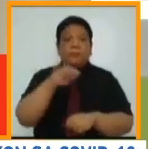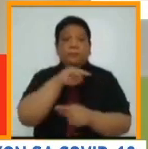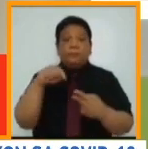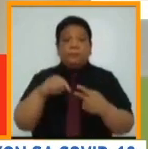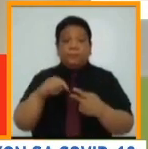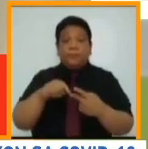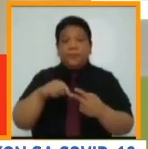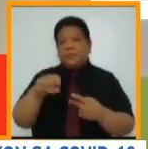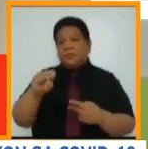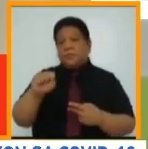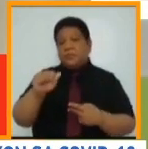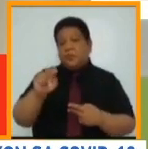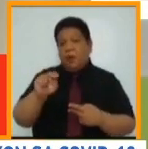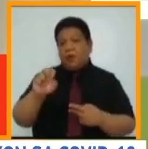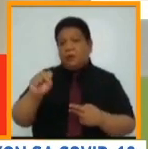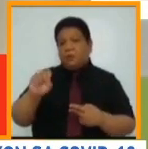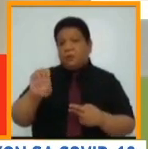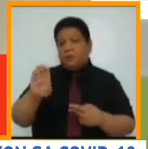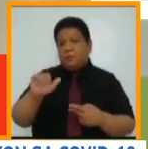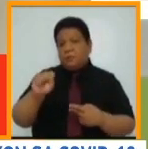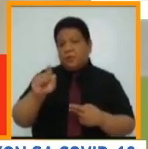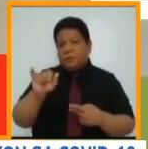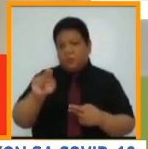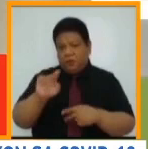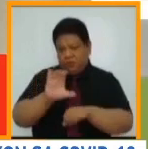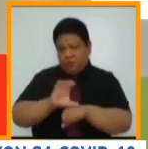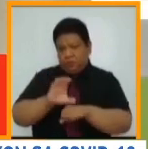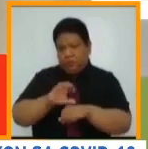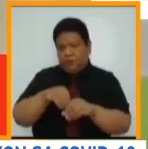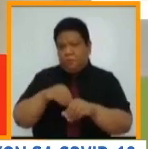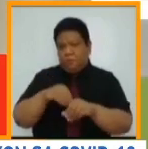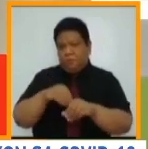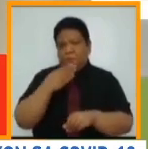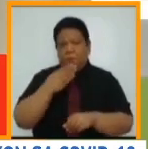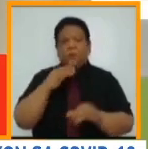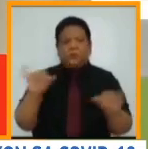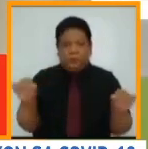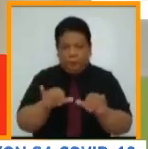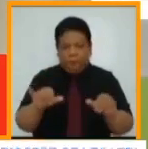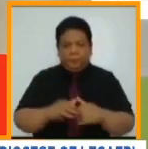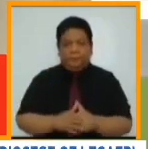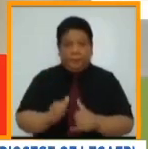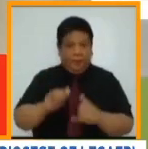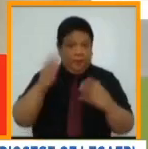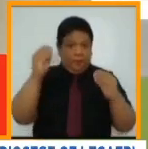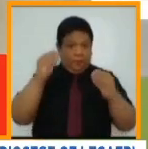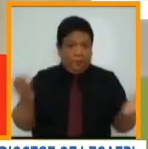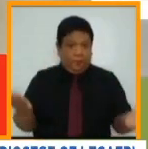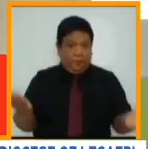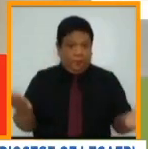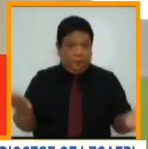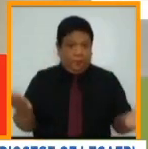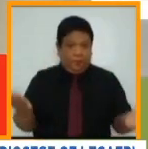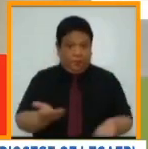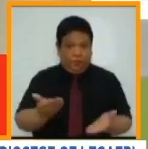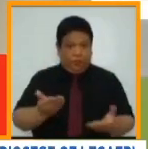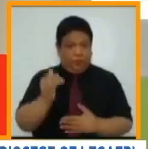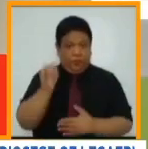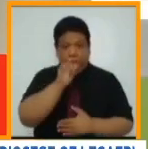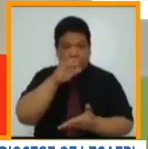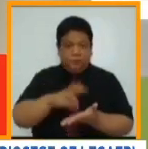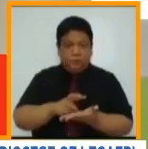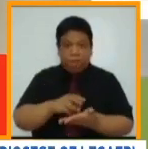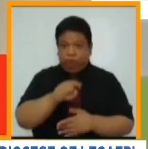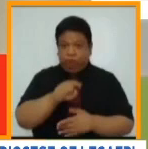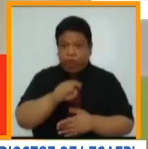Bacolod City. Yan ang latest mula dito sa Iloilo City. Samantala sa mga kapuso natin sa Western Visayas, abangan ang